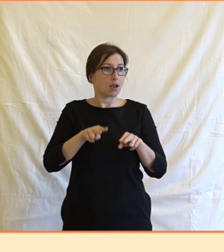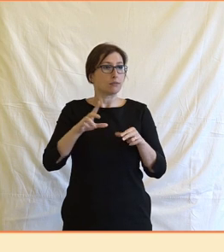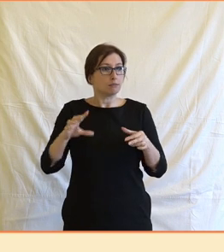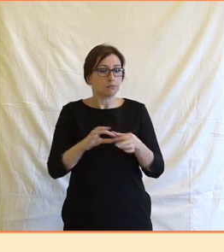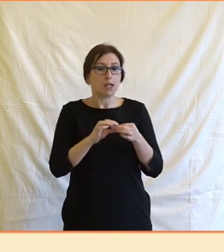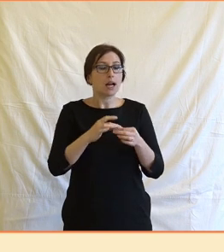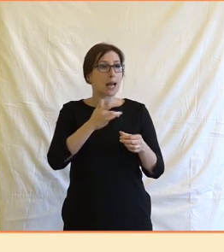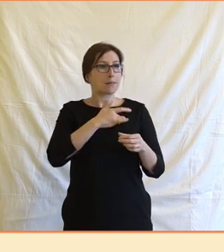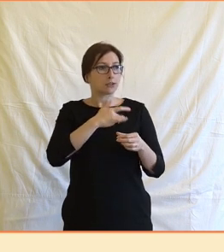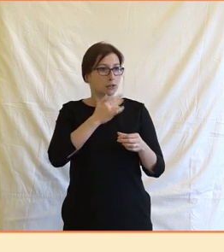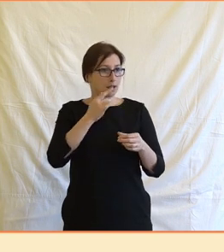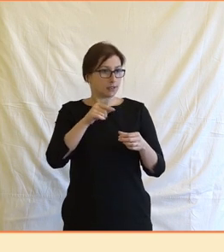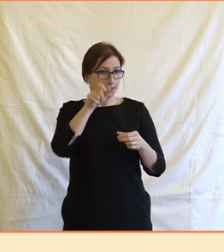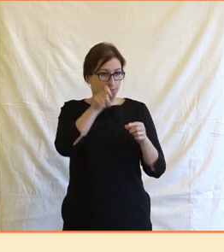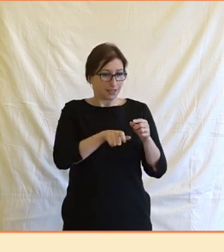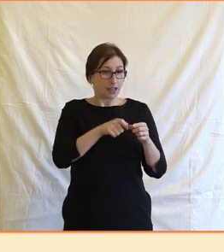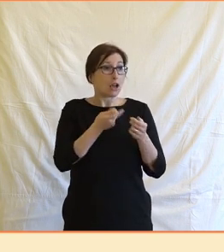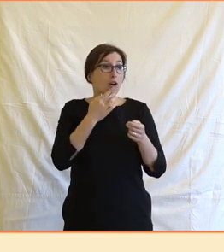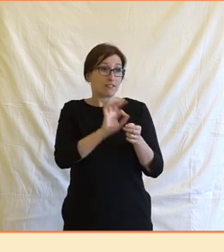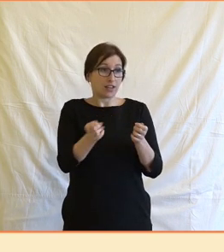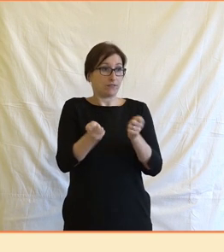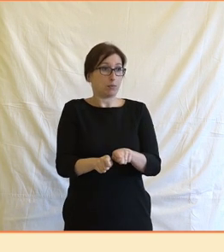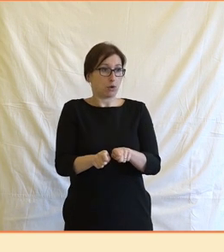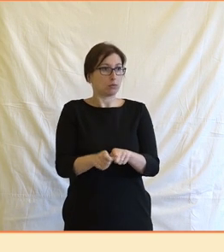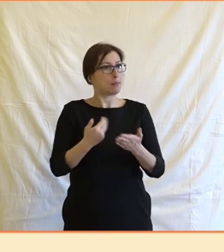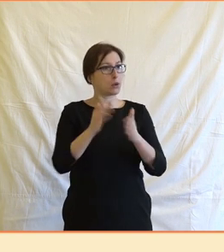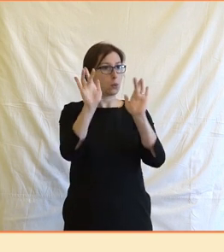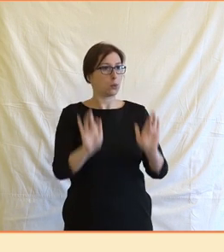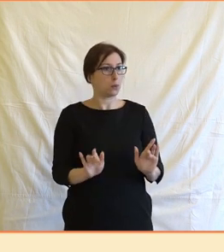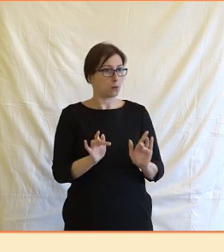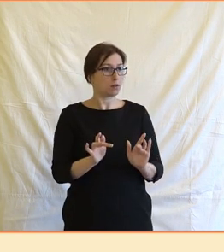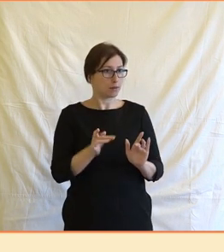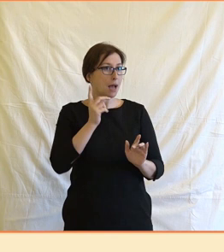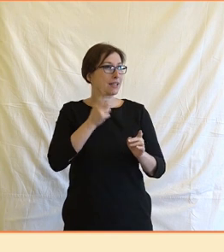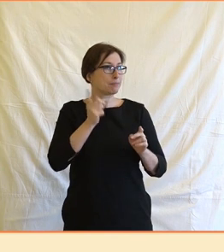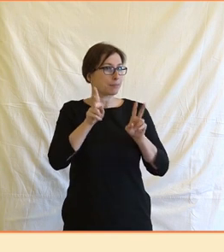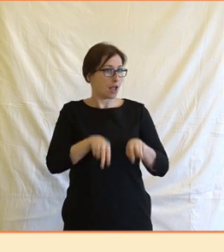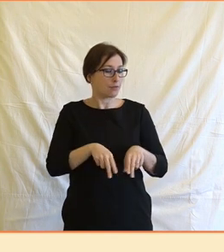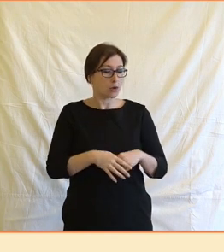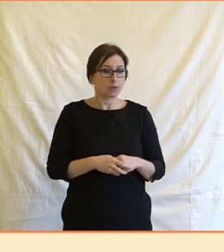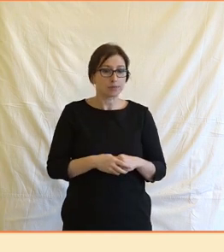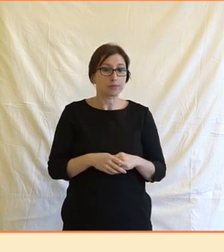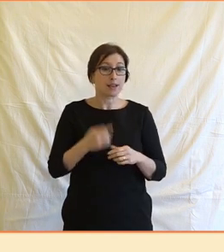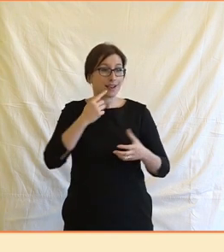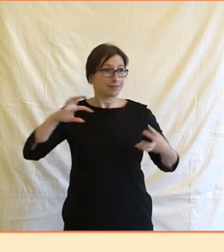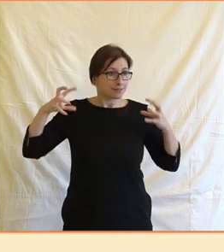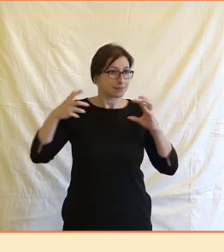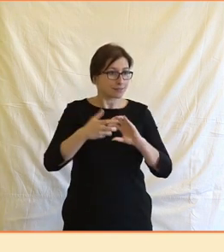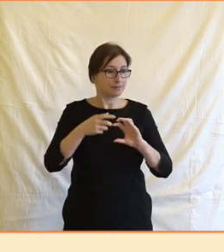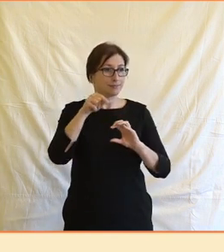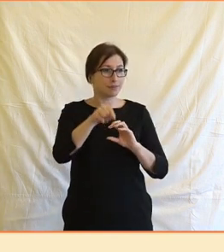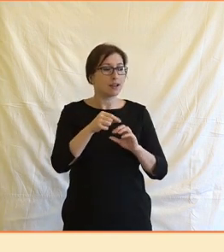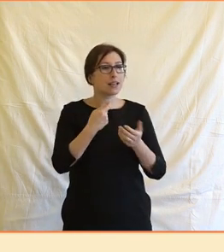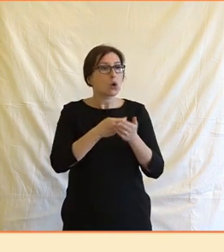aby personalizace byla vypnuta. Abych shrnula tedy tyto, jak jsem to nazvala,